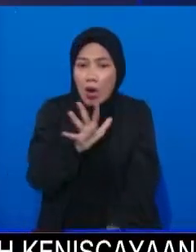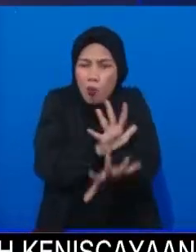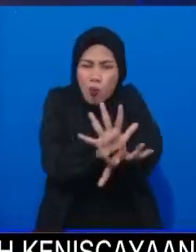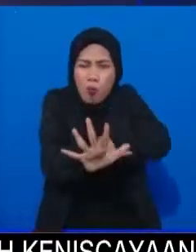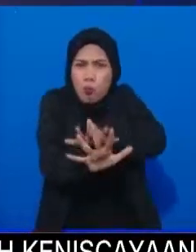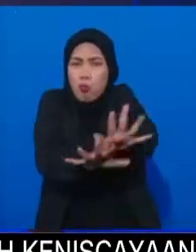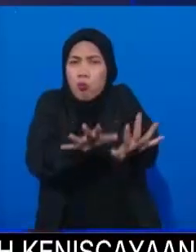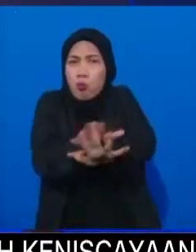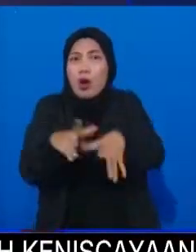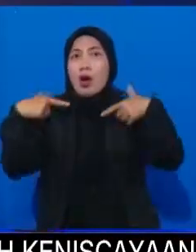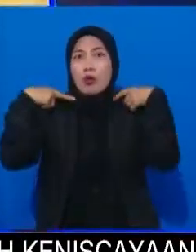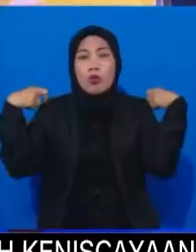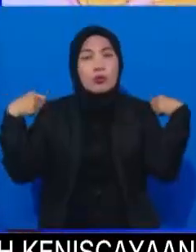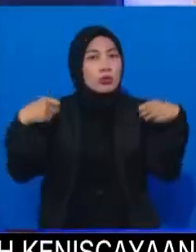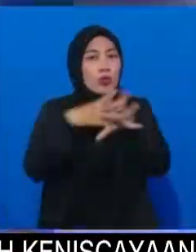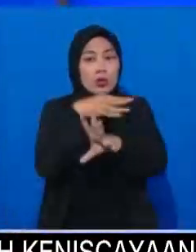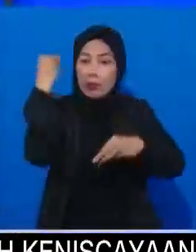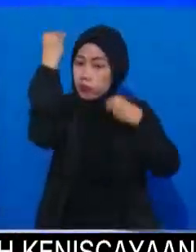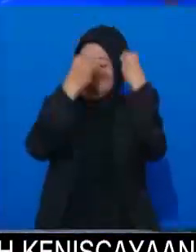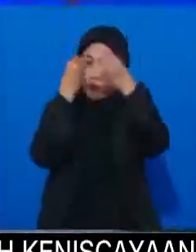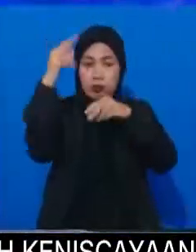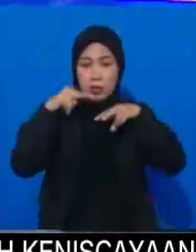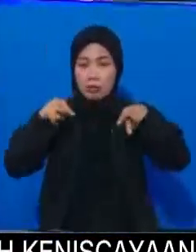Khofifah kewalahan.